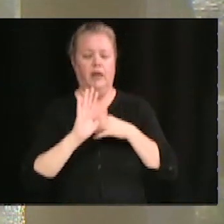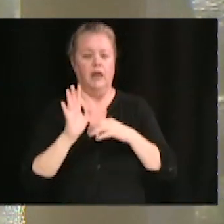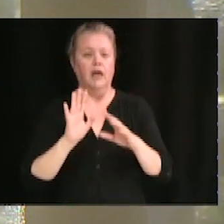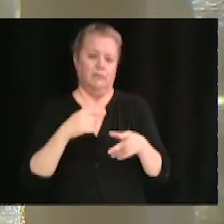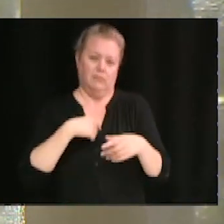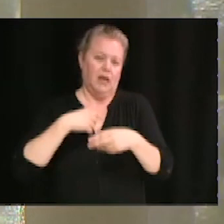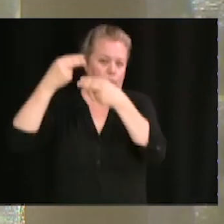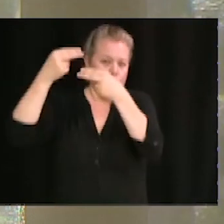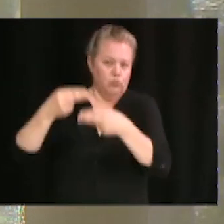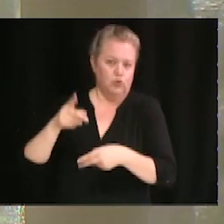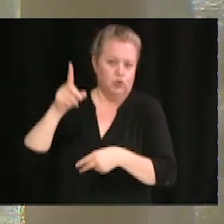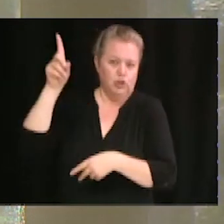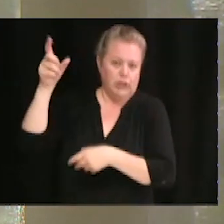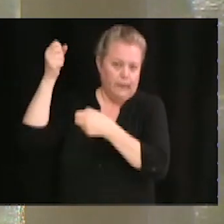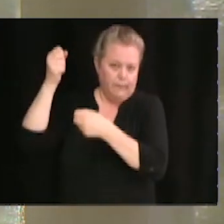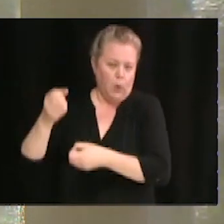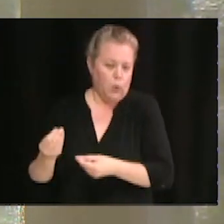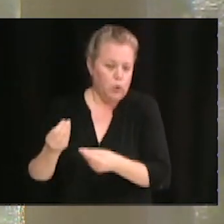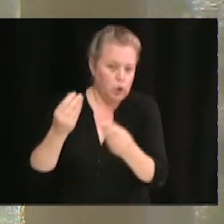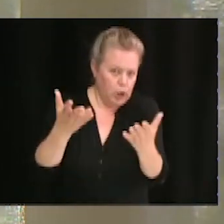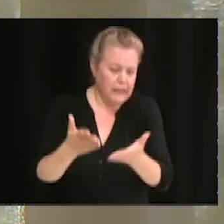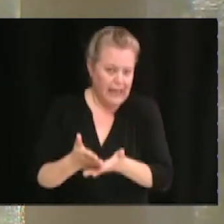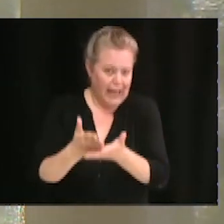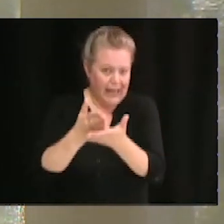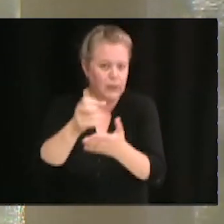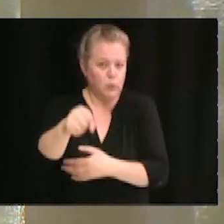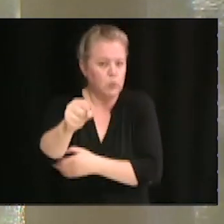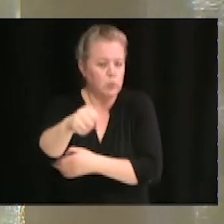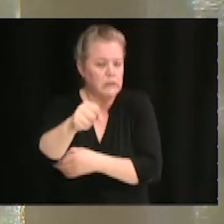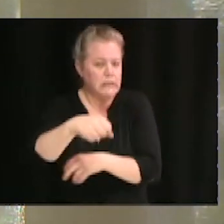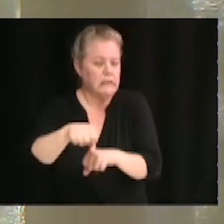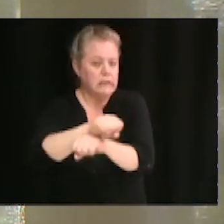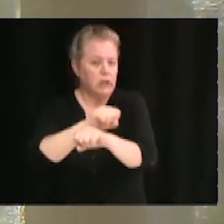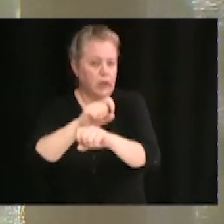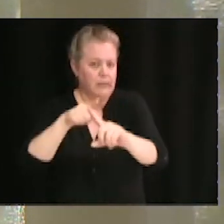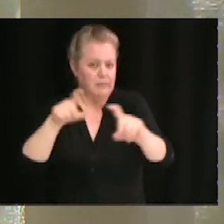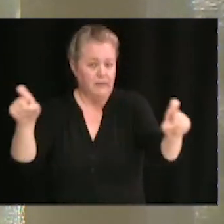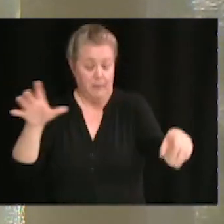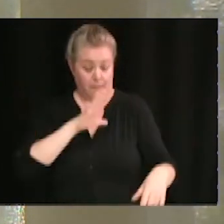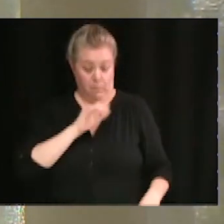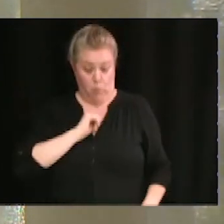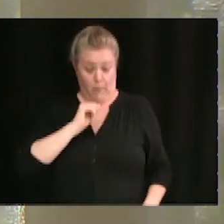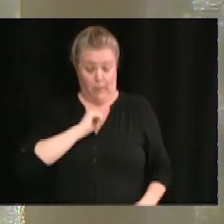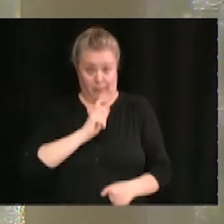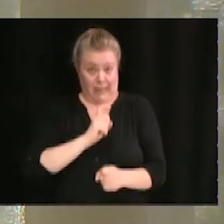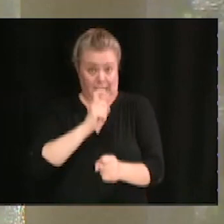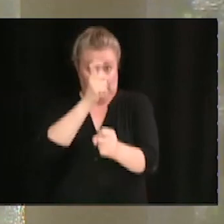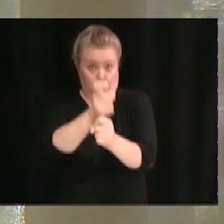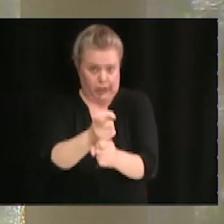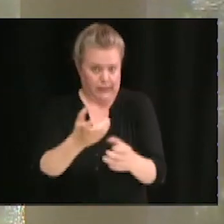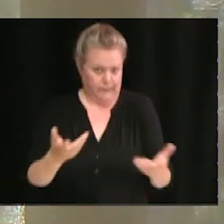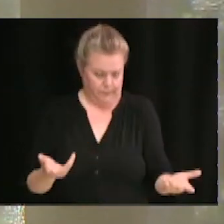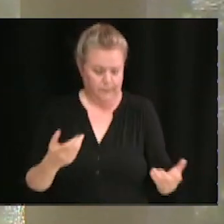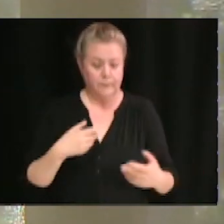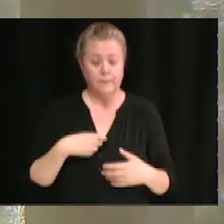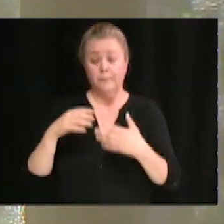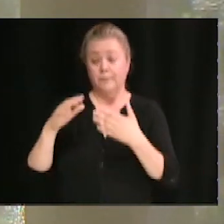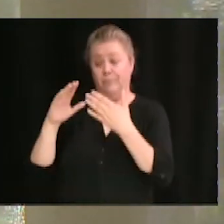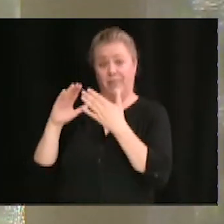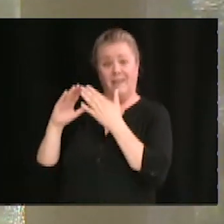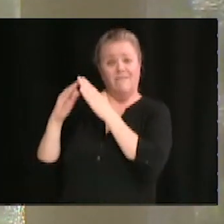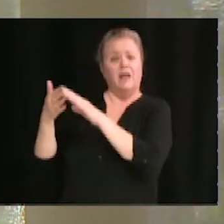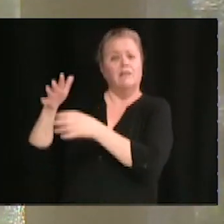budget avec lequel je peux donner un coup de main également à des organismes. Alors, l'engagement de la Ville, bien, il est déjà présent